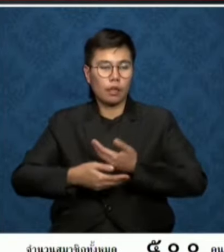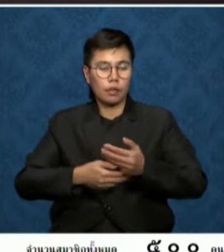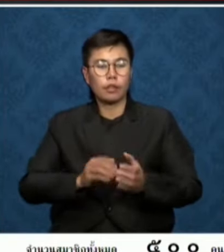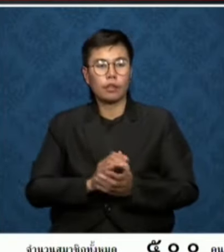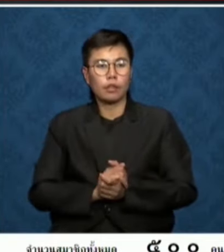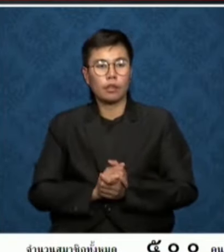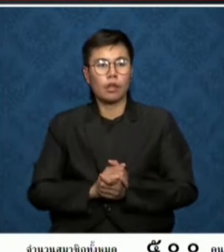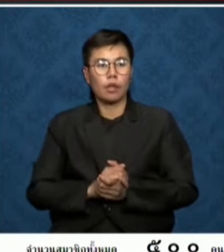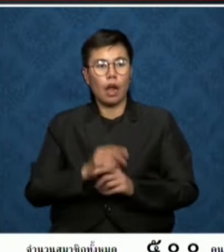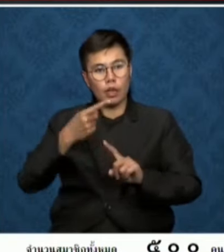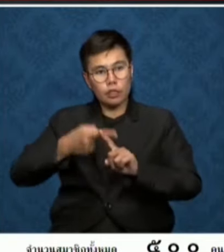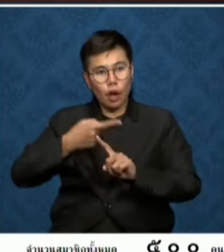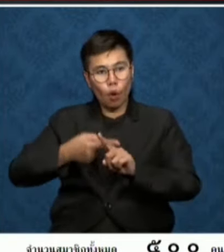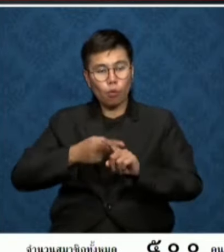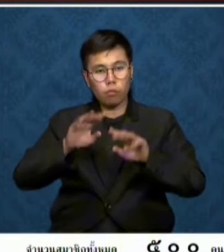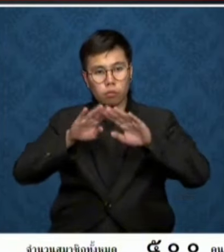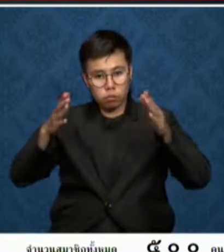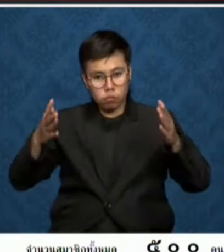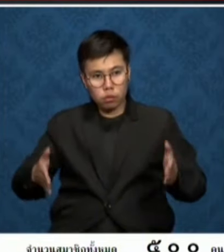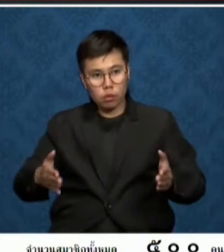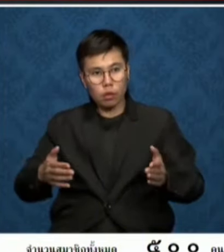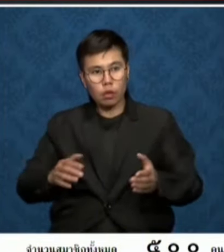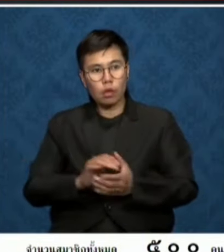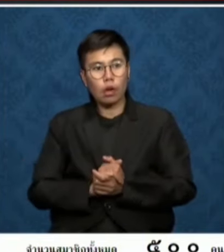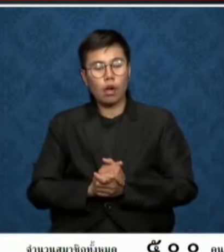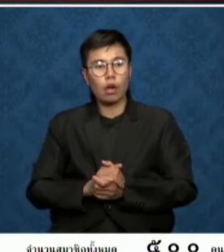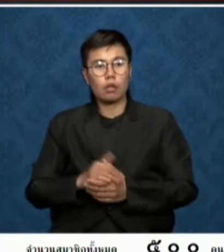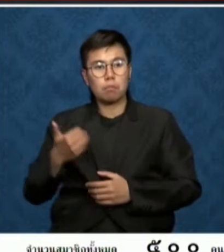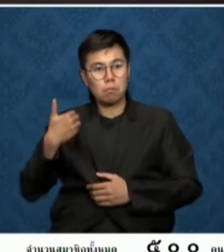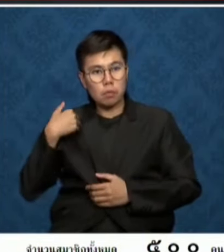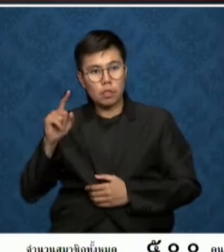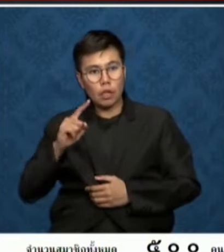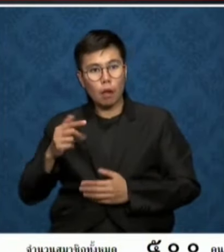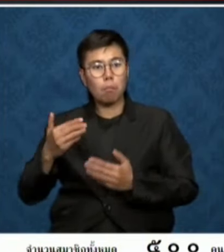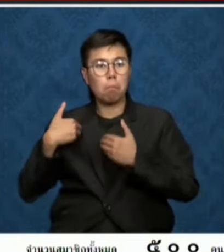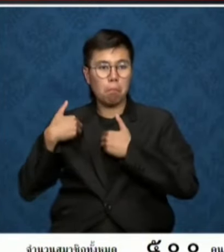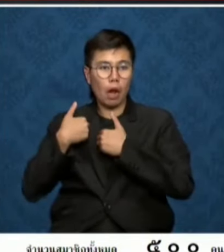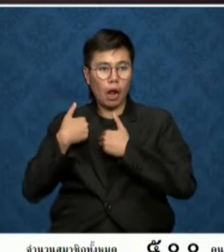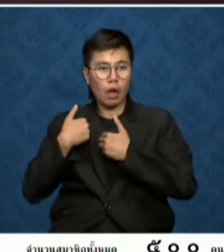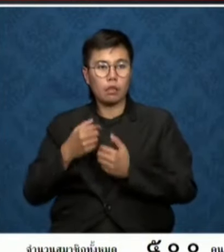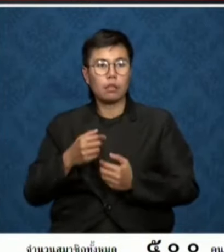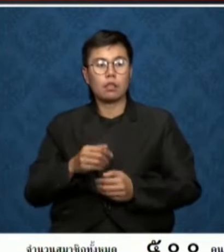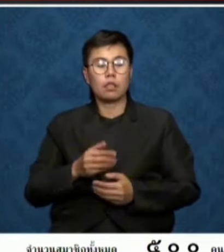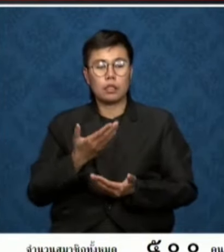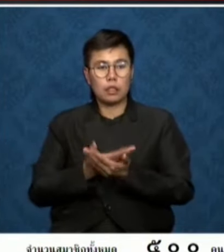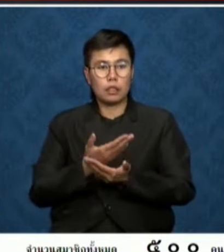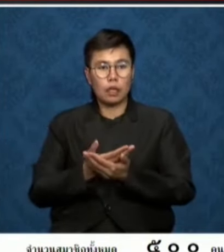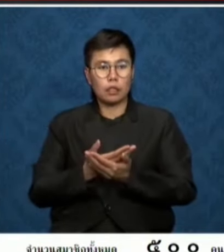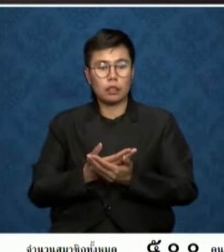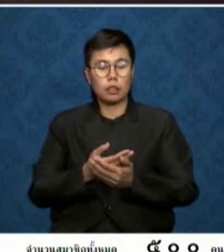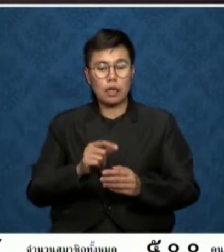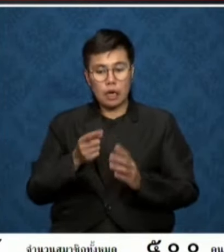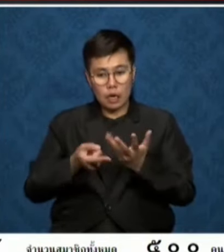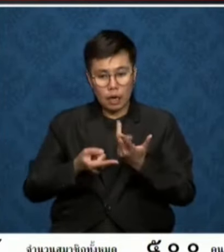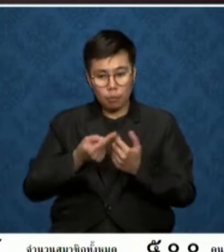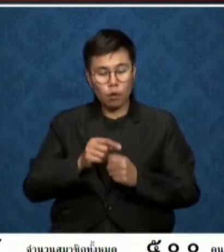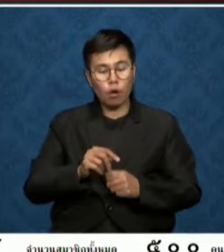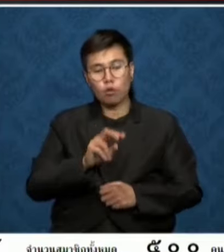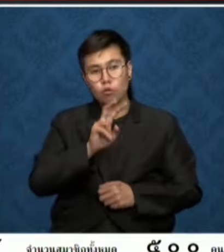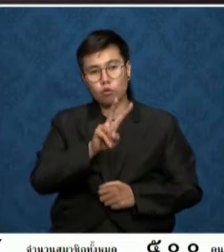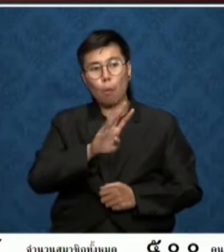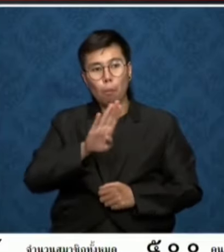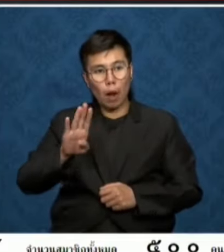ที่ให้เช่าคลังที่ได้ค่าเช่าคลังแค่กระสอบละ2บาทแต่ต้องรับผิดชอบกับข้าวที่ณขณะนั้น